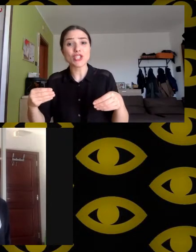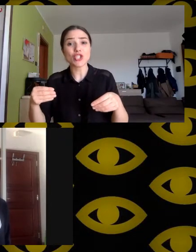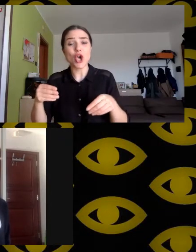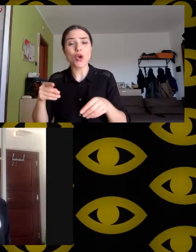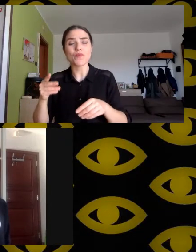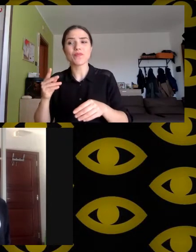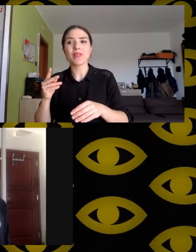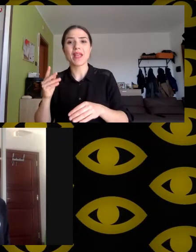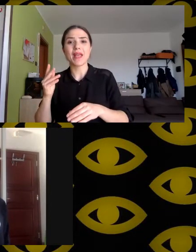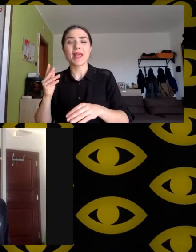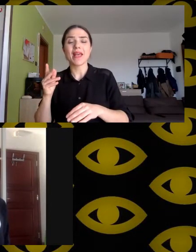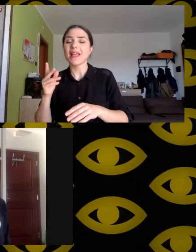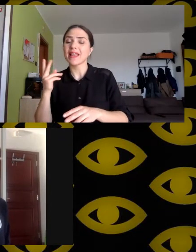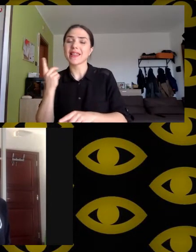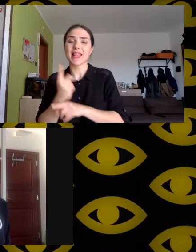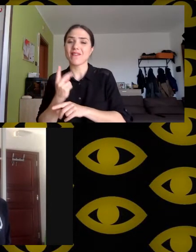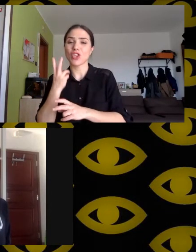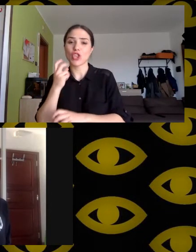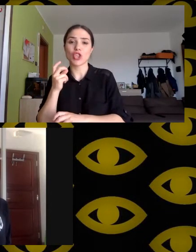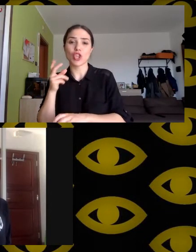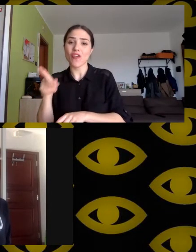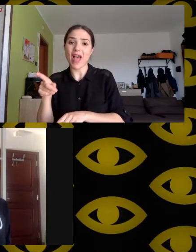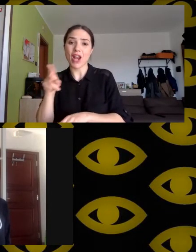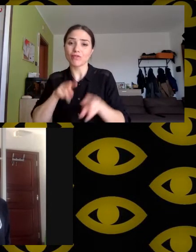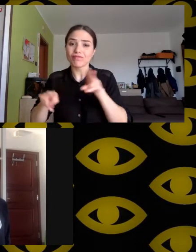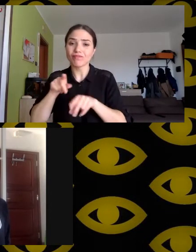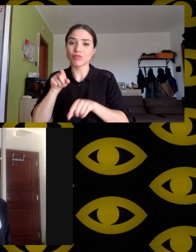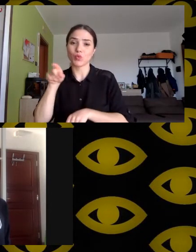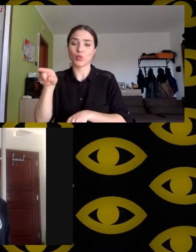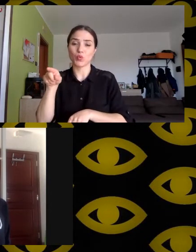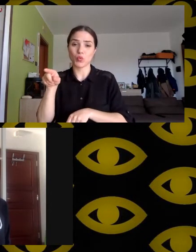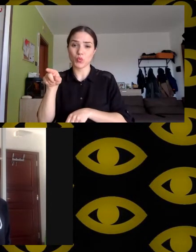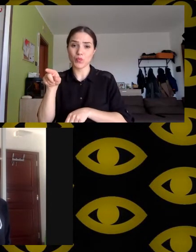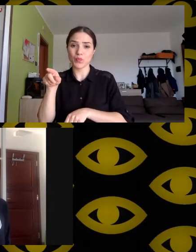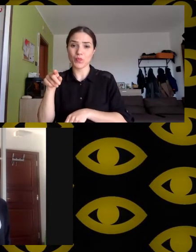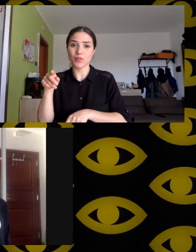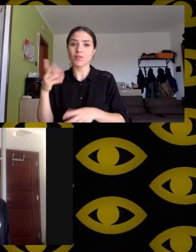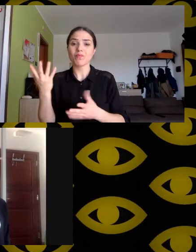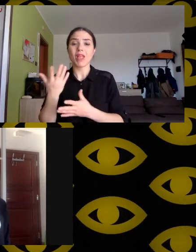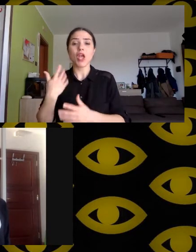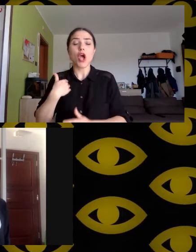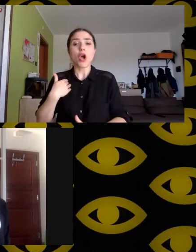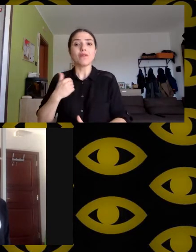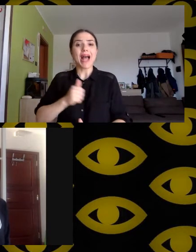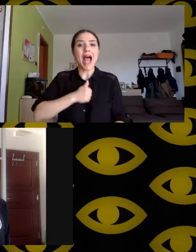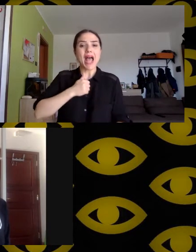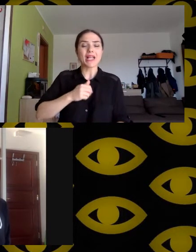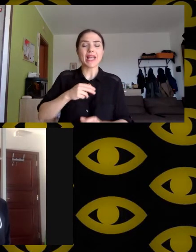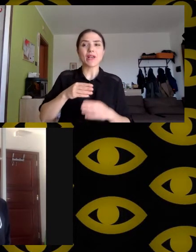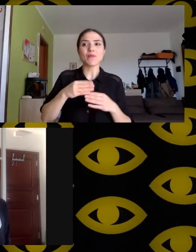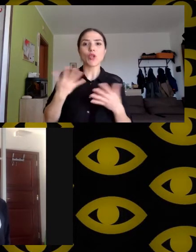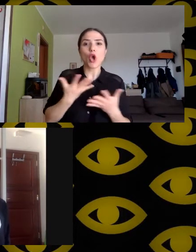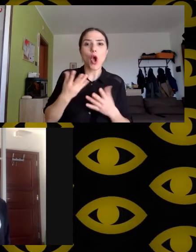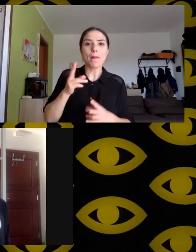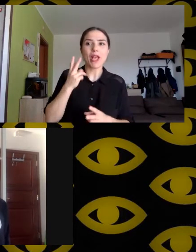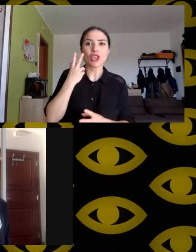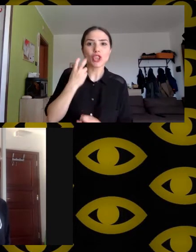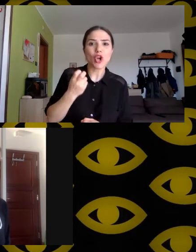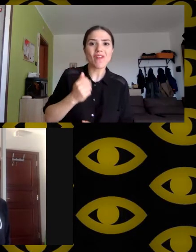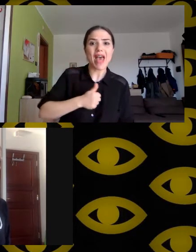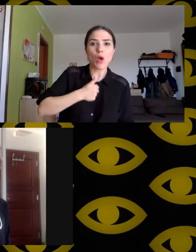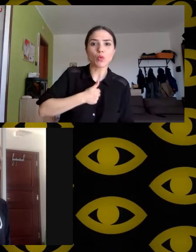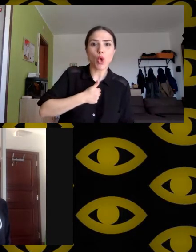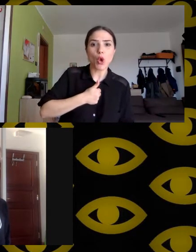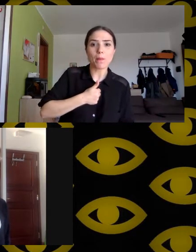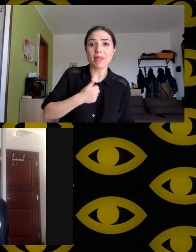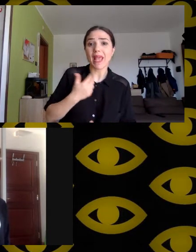adoro vivere la vita in un modo e utilizzo degli strumenti per arrivare alla mia autonomia e alla mia piena dignità. Altri utilizzeranno